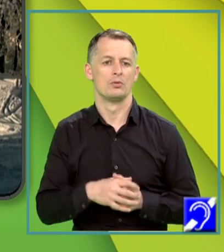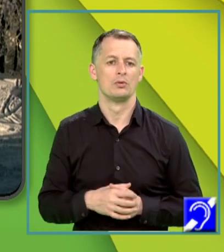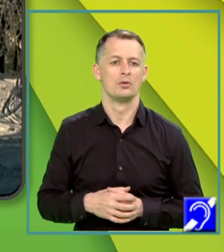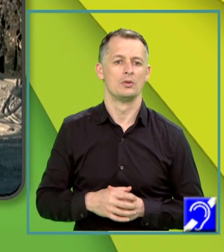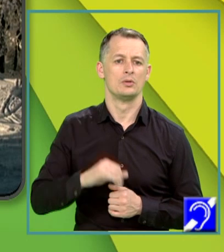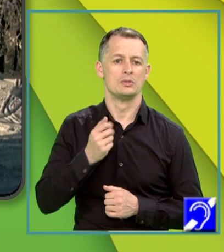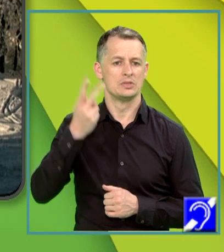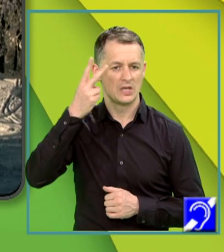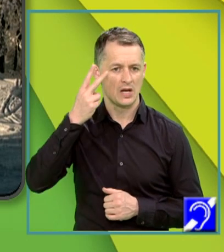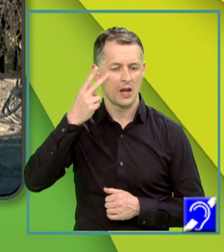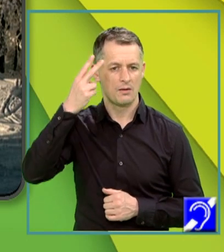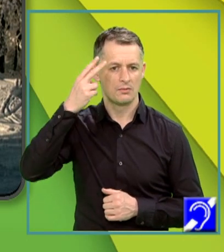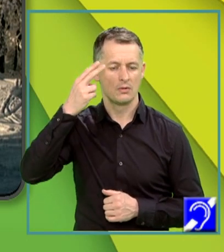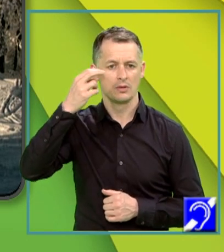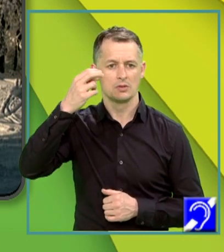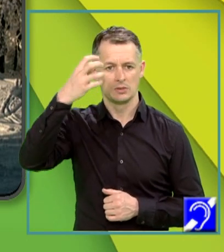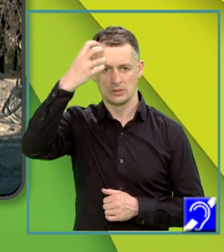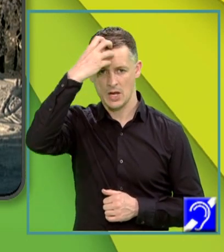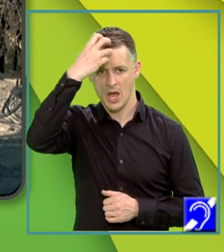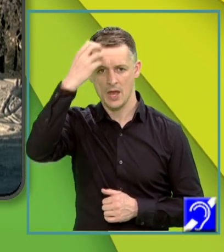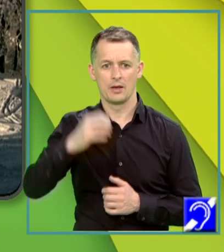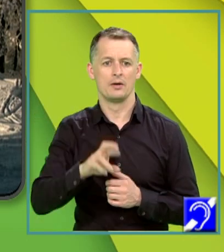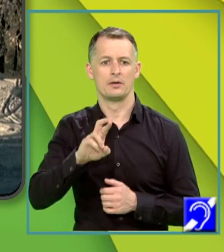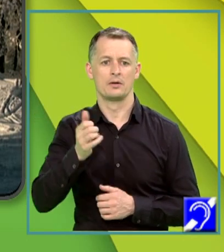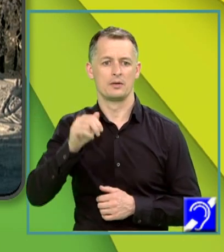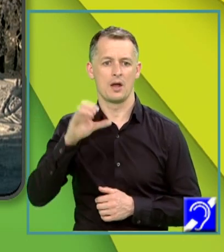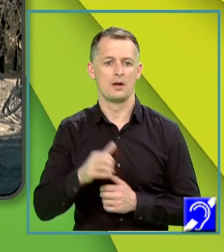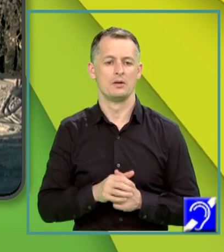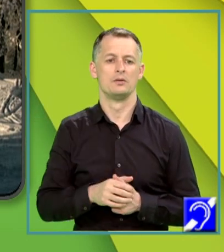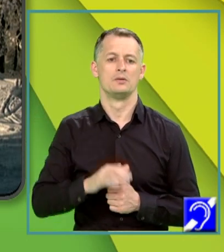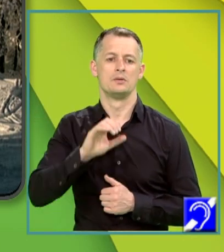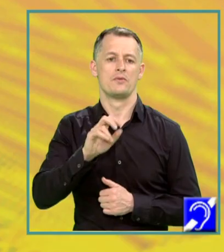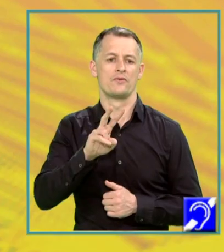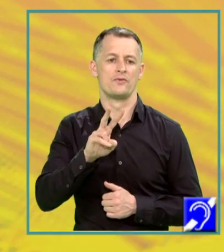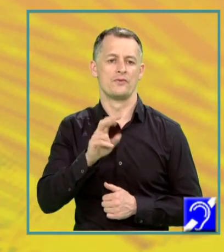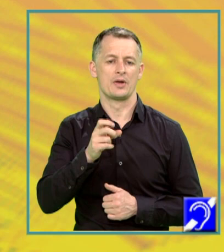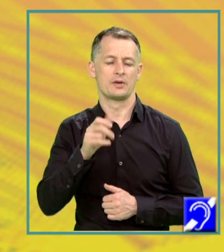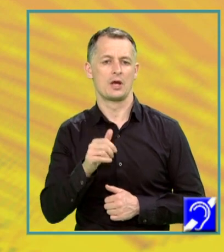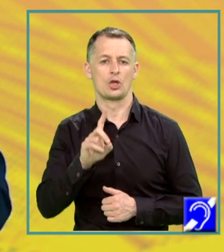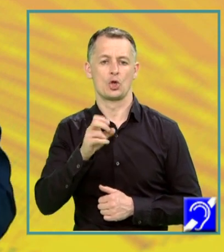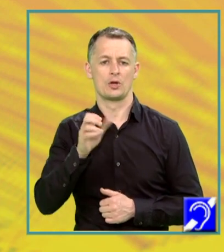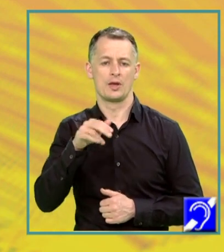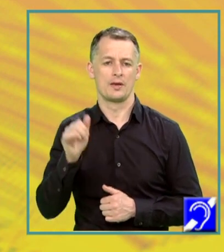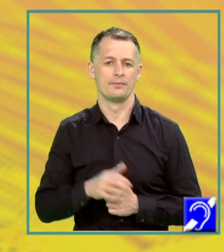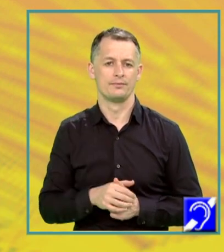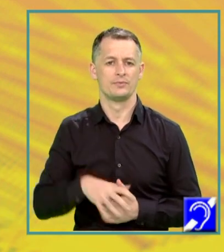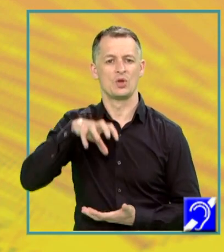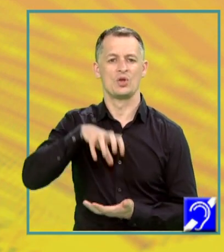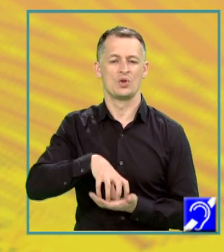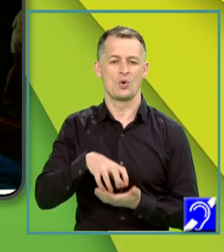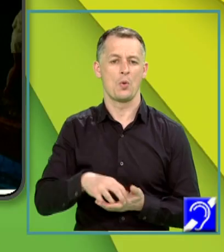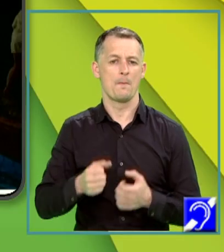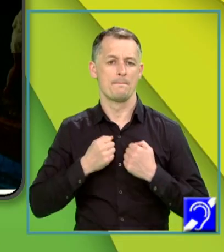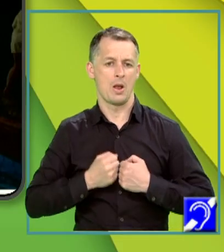Arieșeni Semenic Vatra Dornei și Borșa turismul balnear care se practică în câteva stațiuni